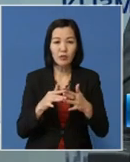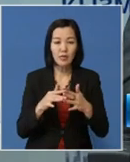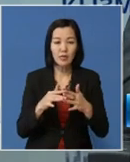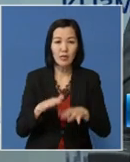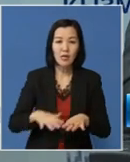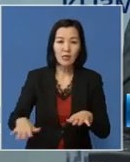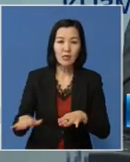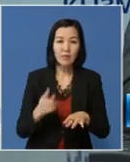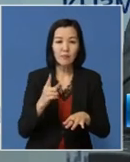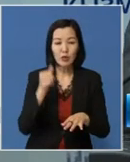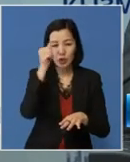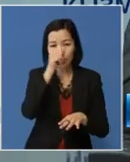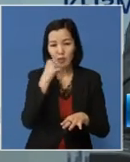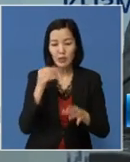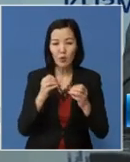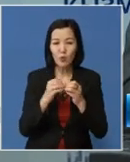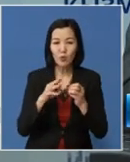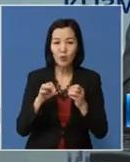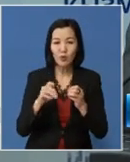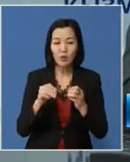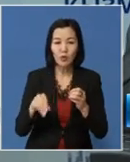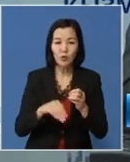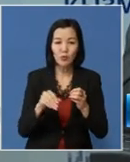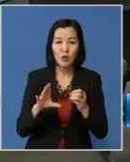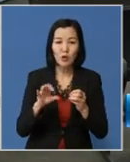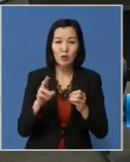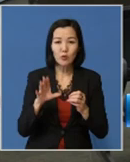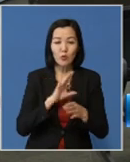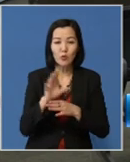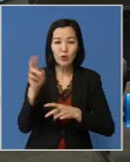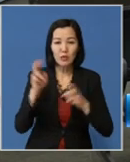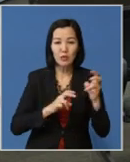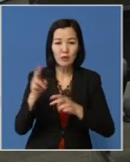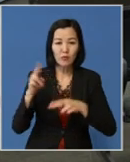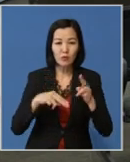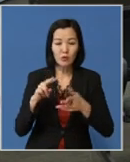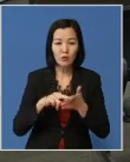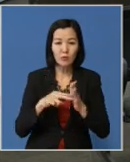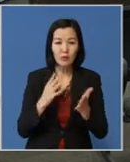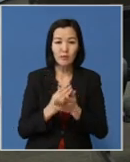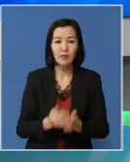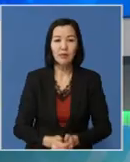учаскесінен бір жылда 10 тонна тұз, 10 тонна сода өндіруді қолға алатын завод салуды жоспарлап отырмыз.